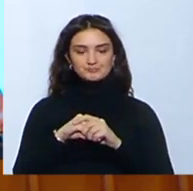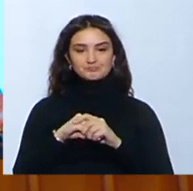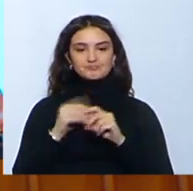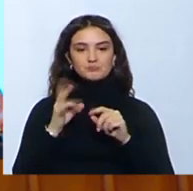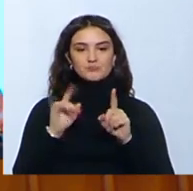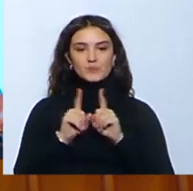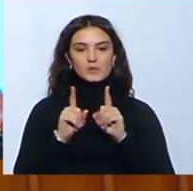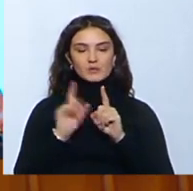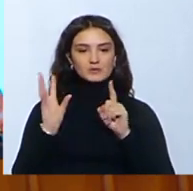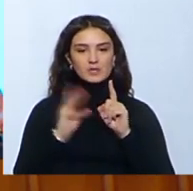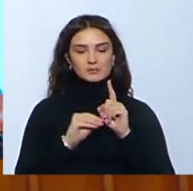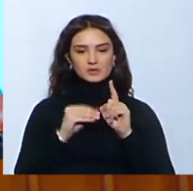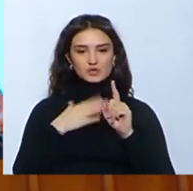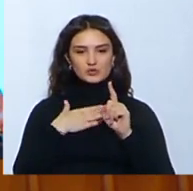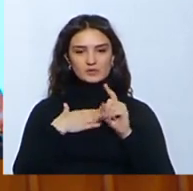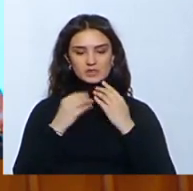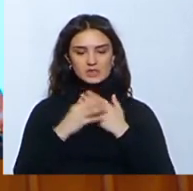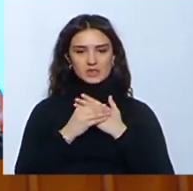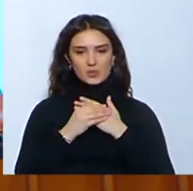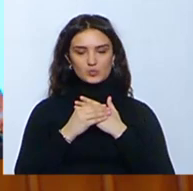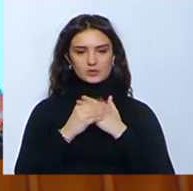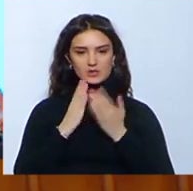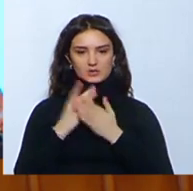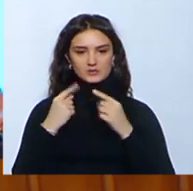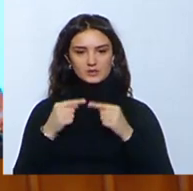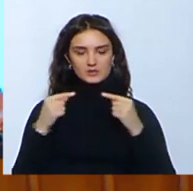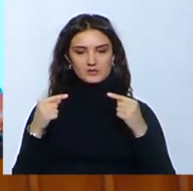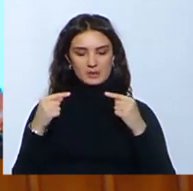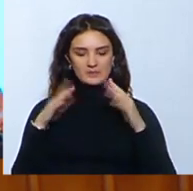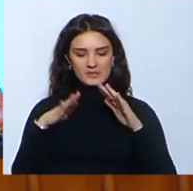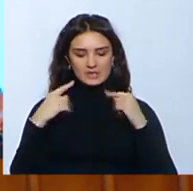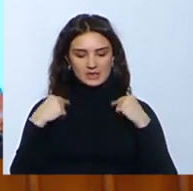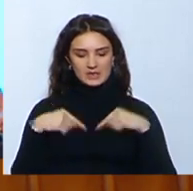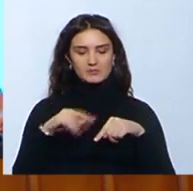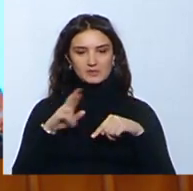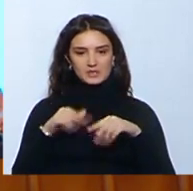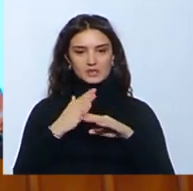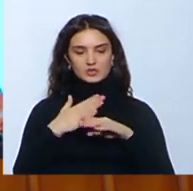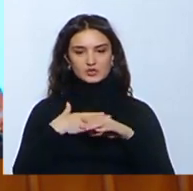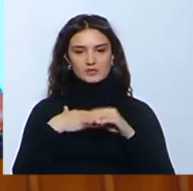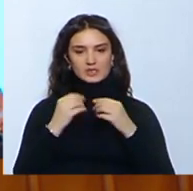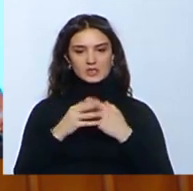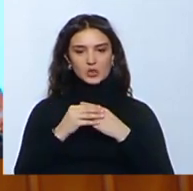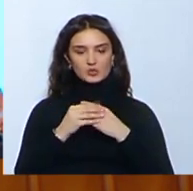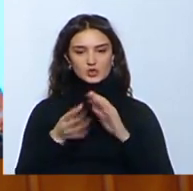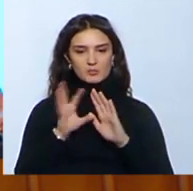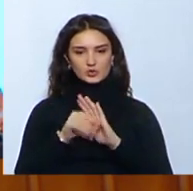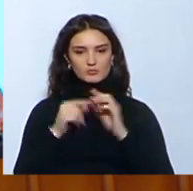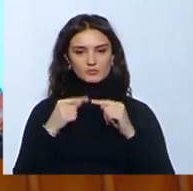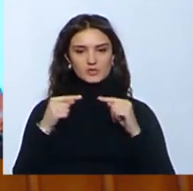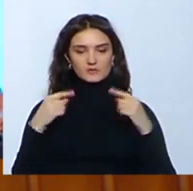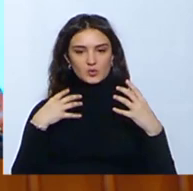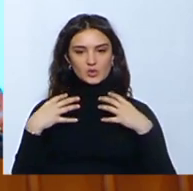მაგრამ მიუხედავად ყველაფრისა, ჩვენ სხეულზე არის სხვადასხვა ნაწილები და არის ჩვენი სხეულის შემადგენელი